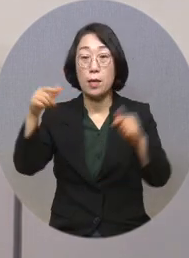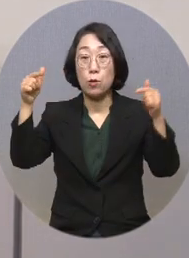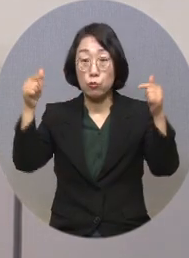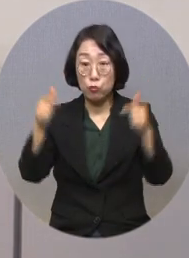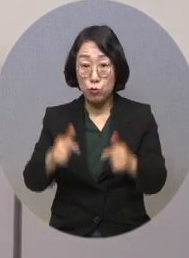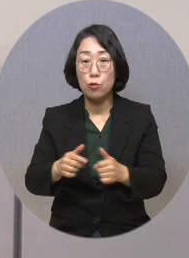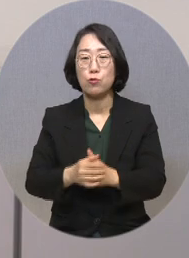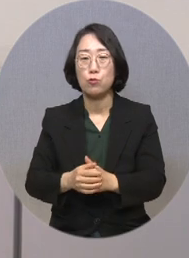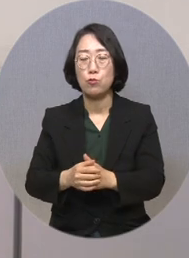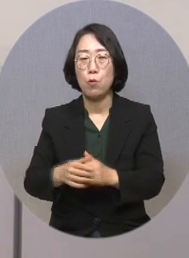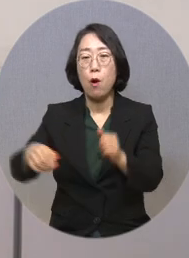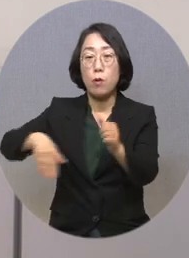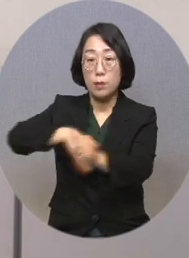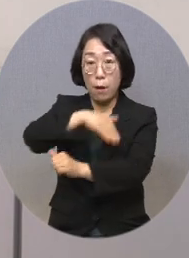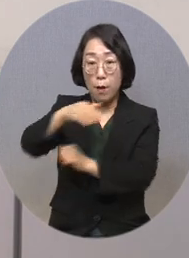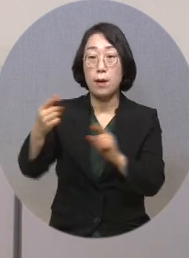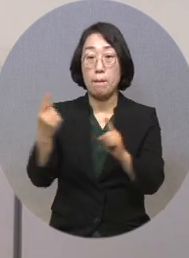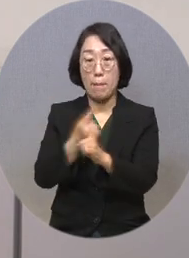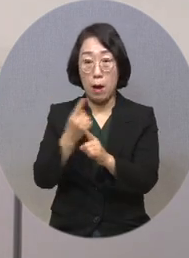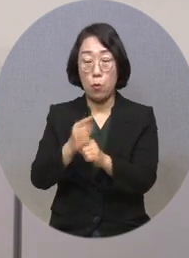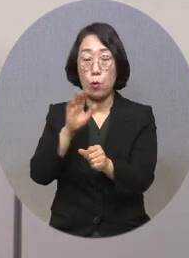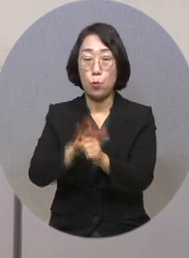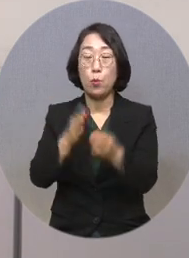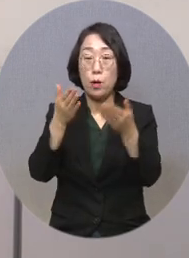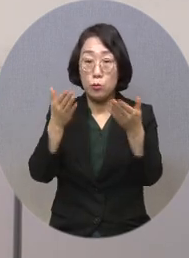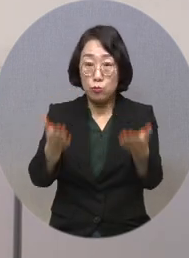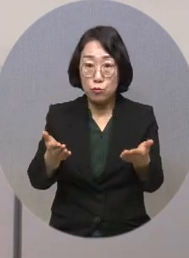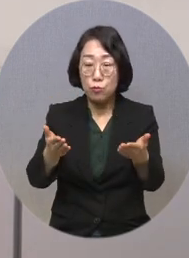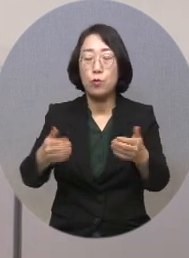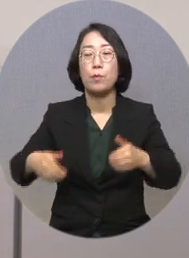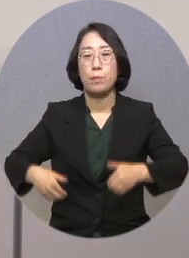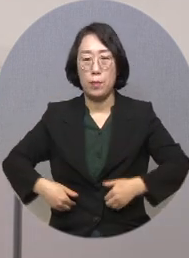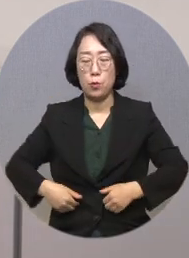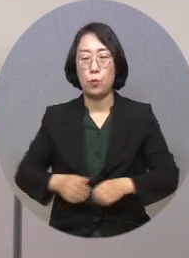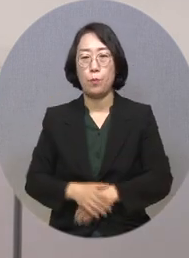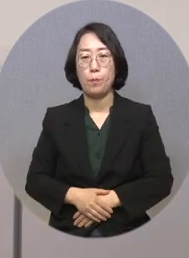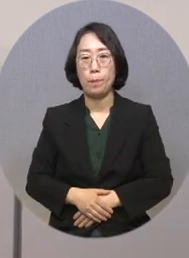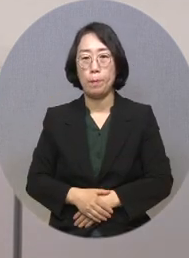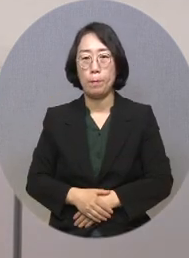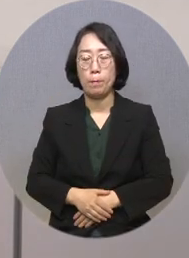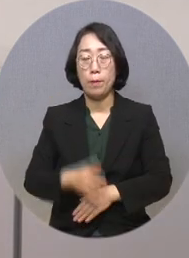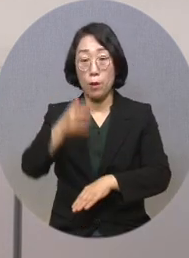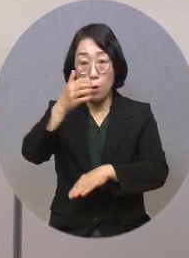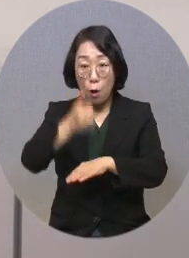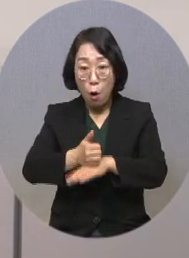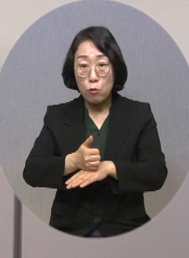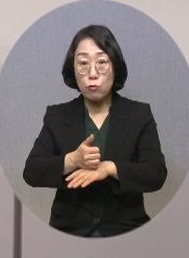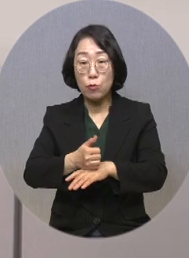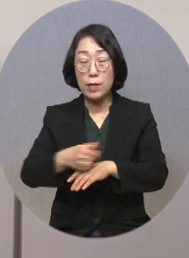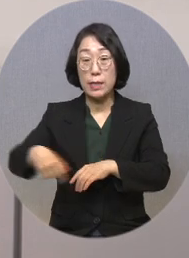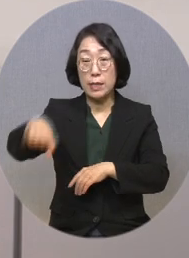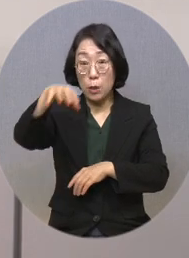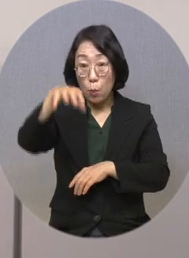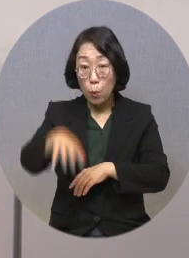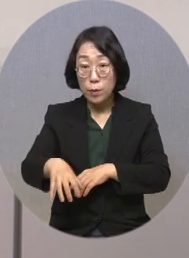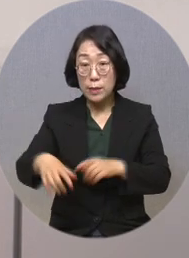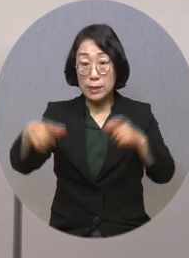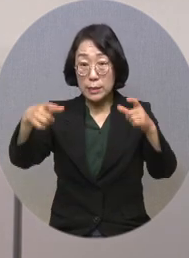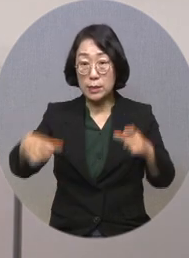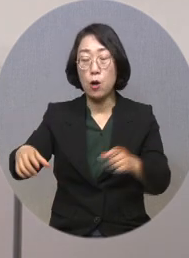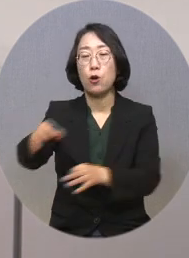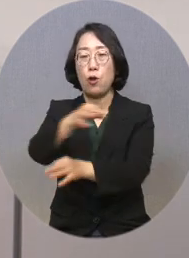어떻게 변화시킬 것인지 고민하는 것입니다. 그래야만 지역경제를 다시 살릴 수